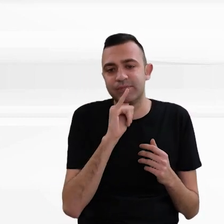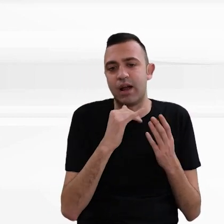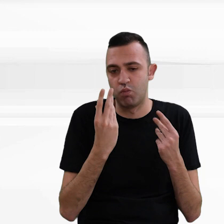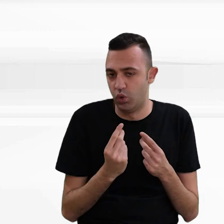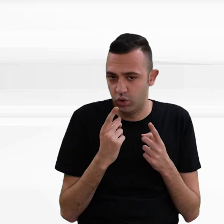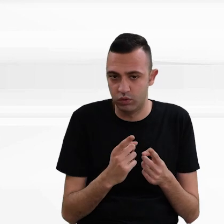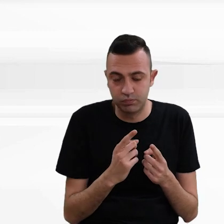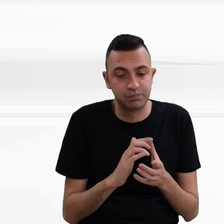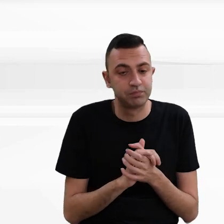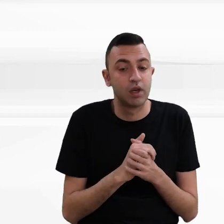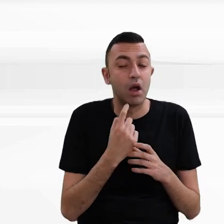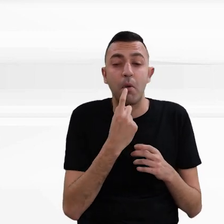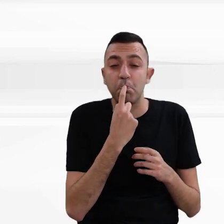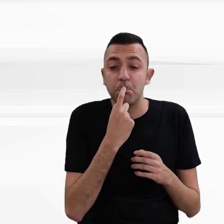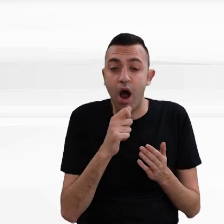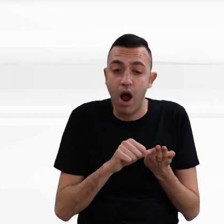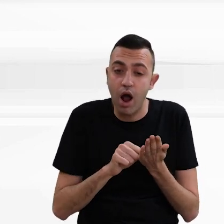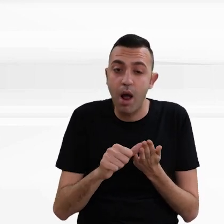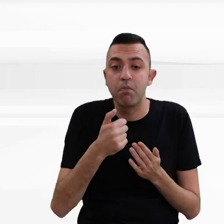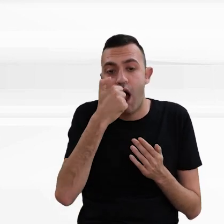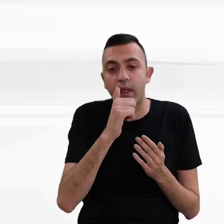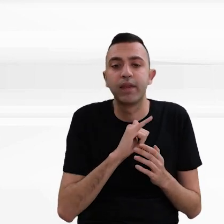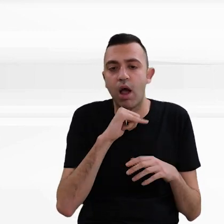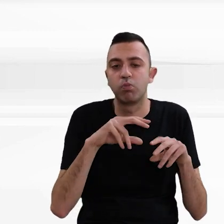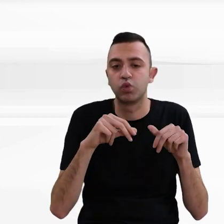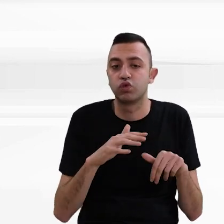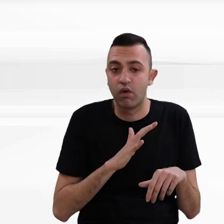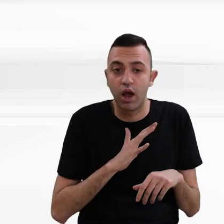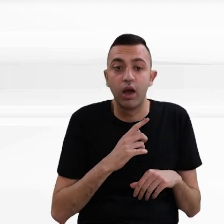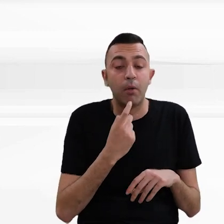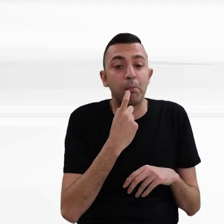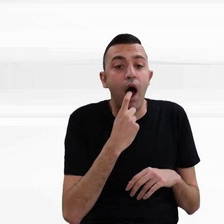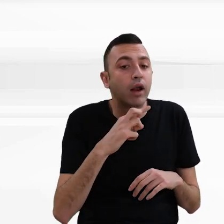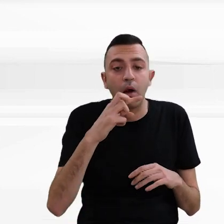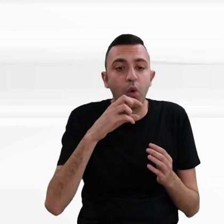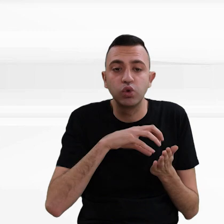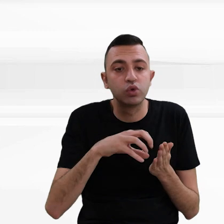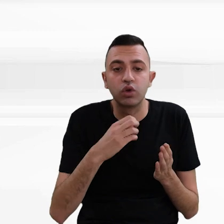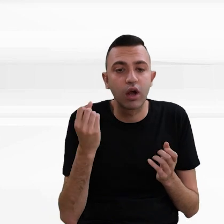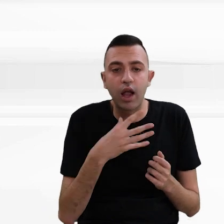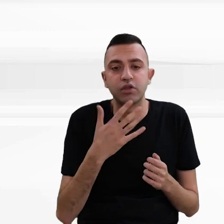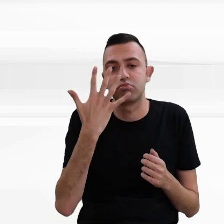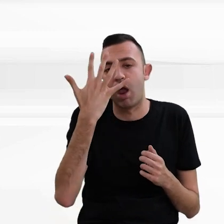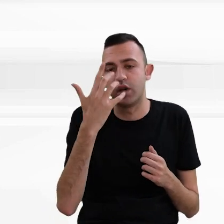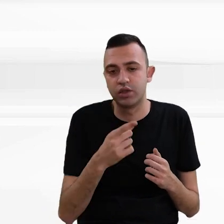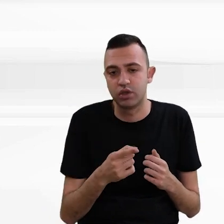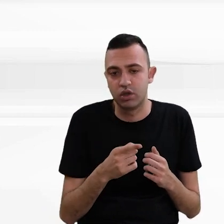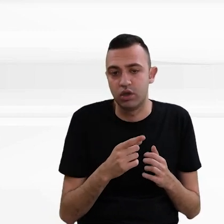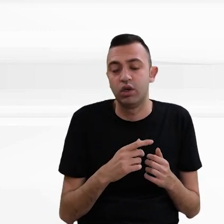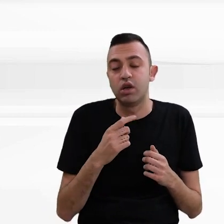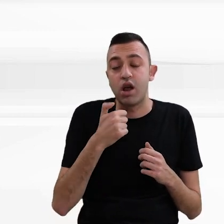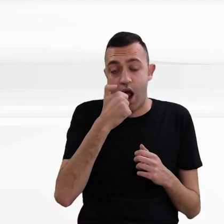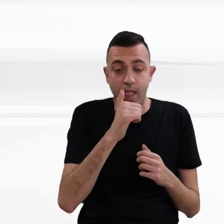Makarnaya bakımı makarnanın tamamını altı gram tuz varmış ama makarnanın porsiyon sayısı bakıp 5 miş